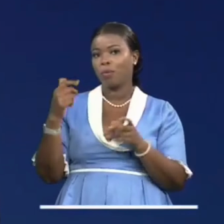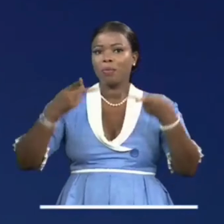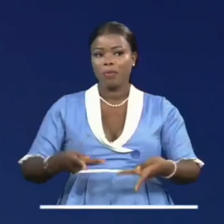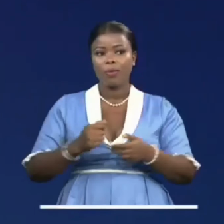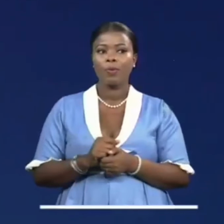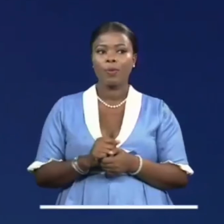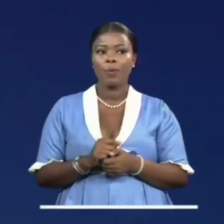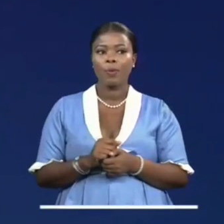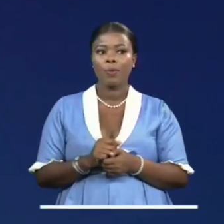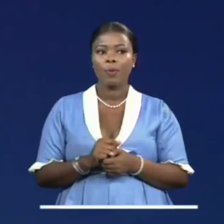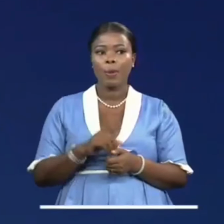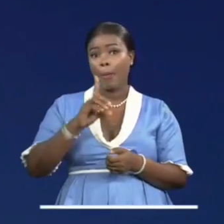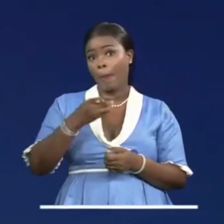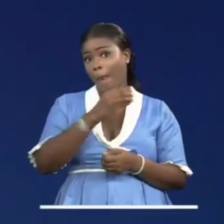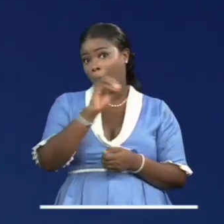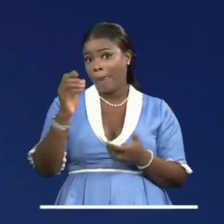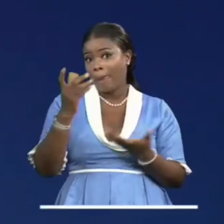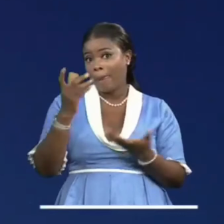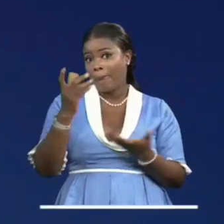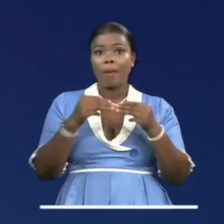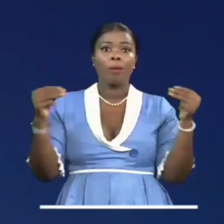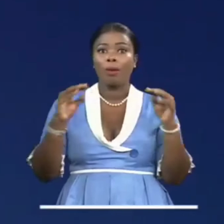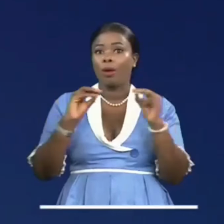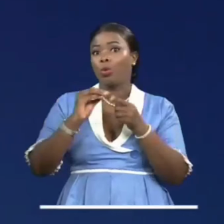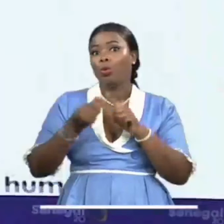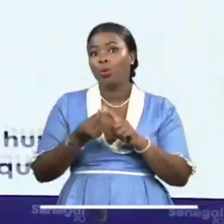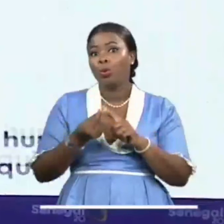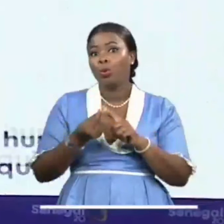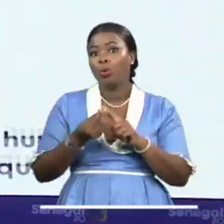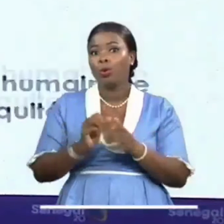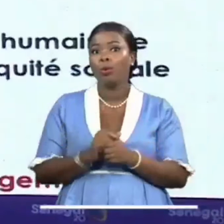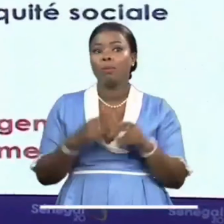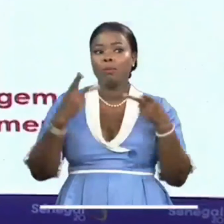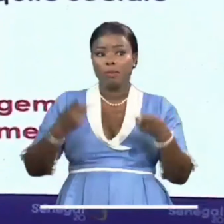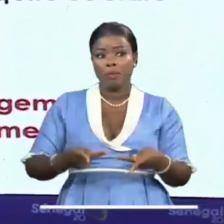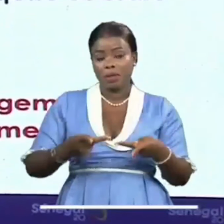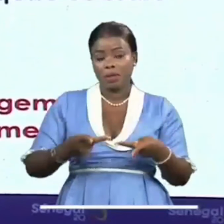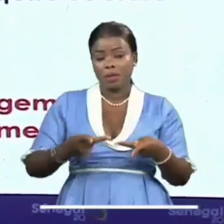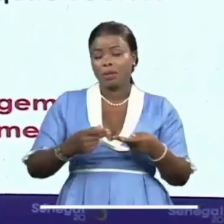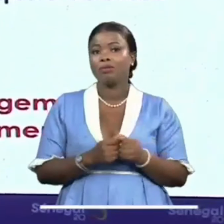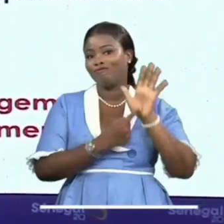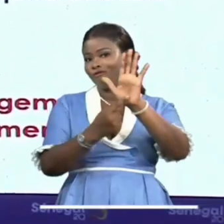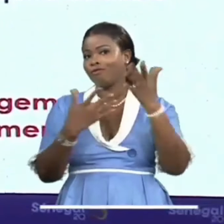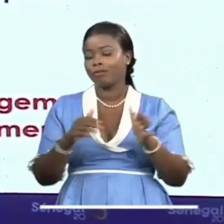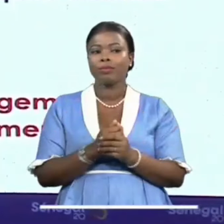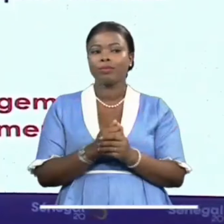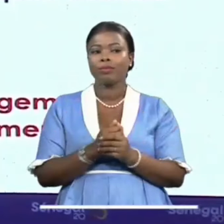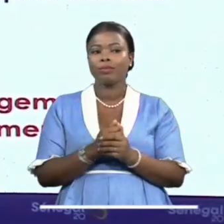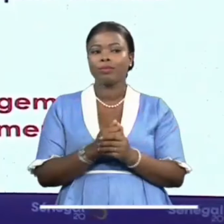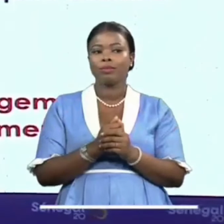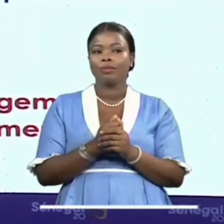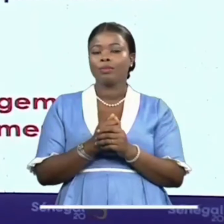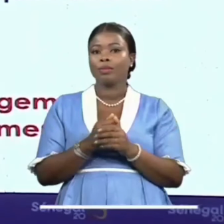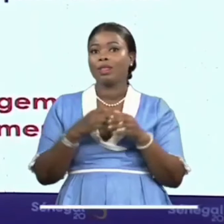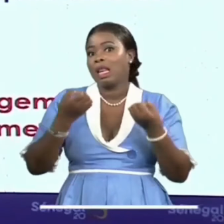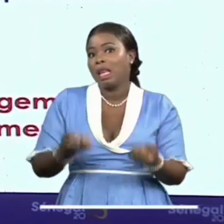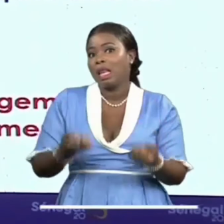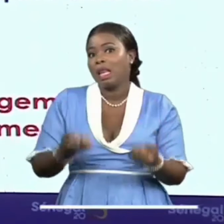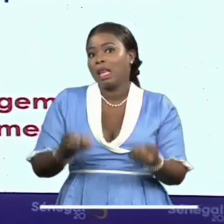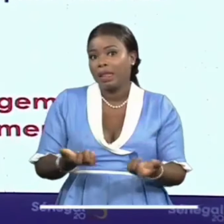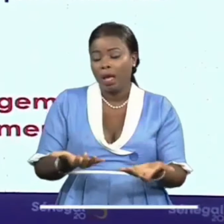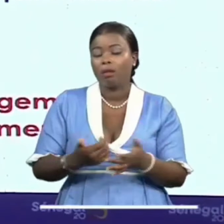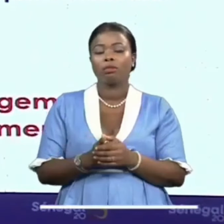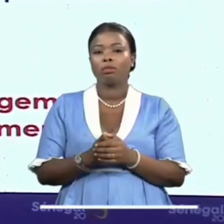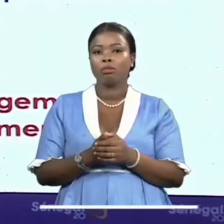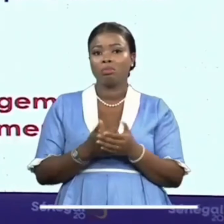dans la mesure où nous avons déjà présenté le diagnostic l'état des lieux là où